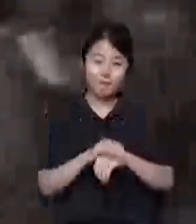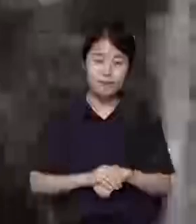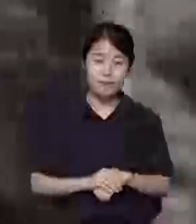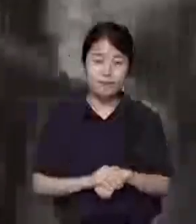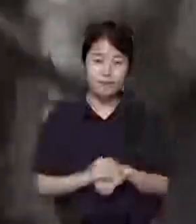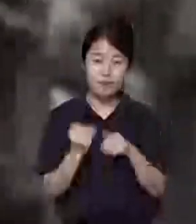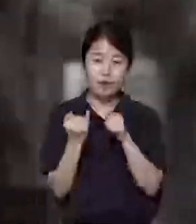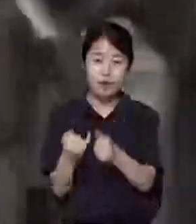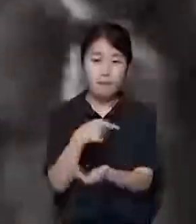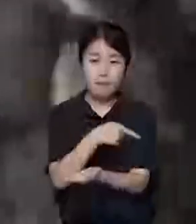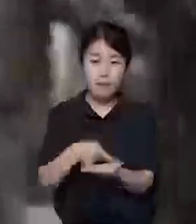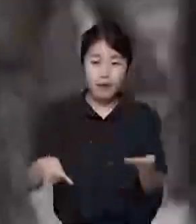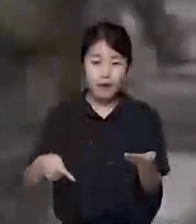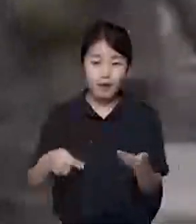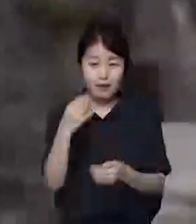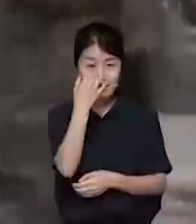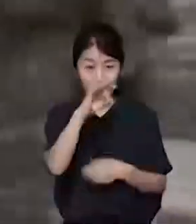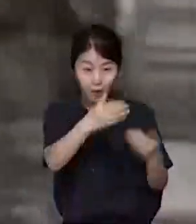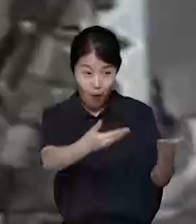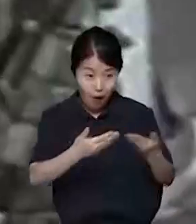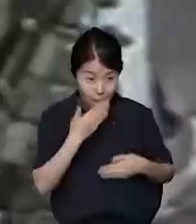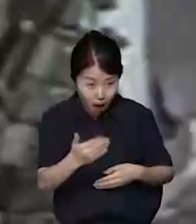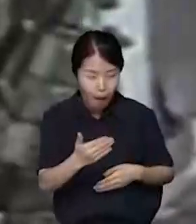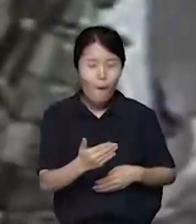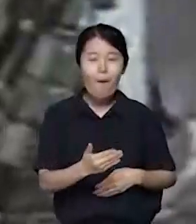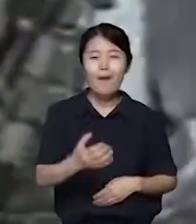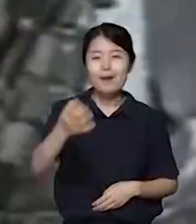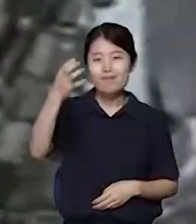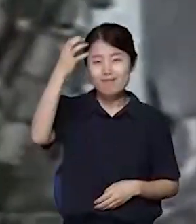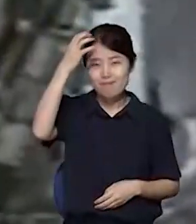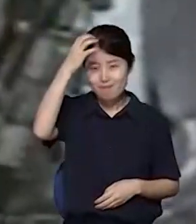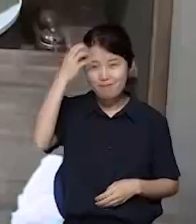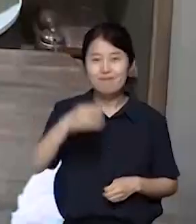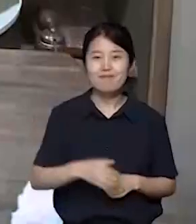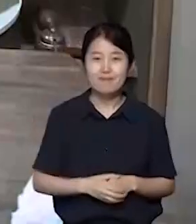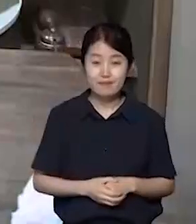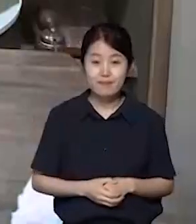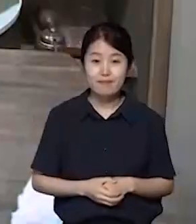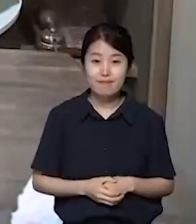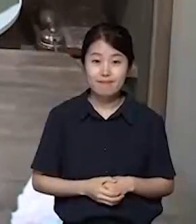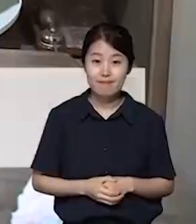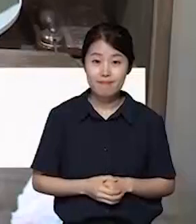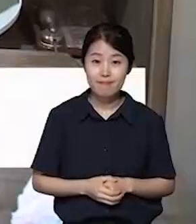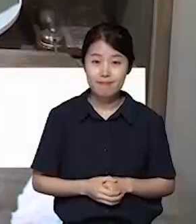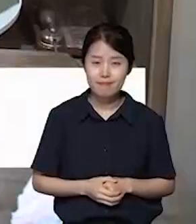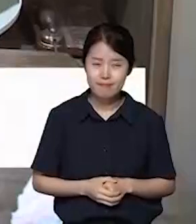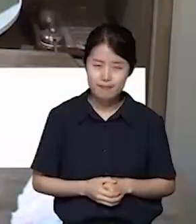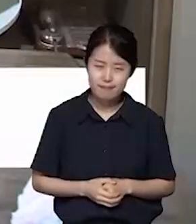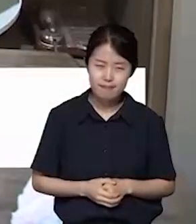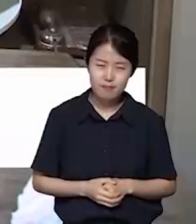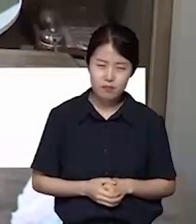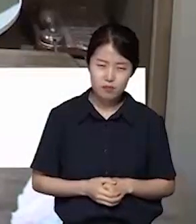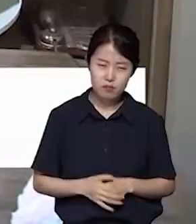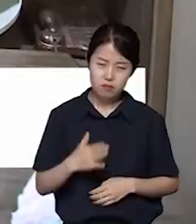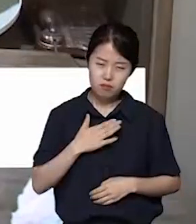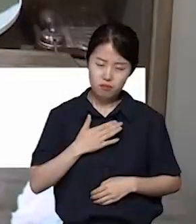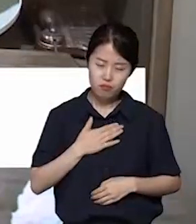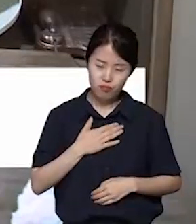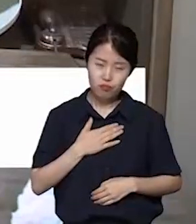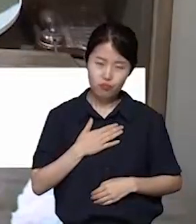성폭력 피해자로 인정받을 길이 처음으로 열렸기 때문입니다. 죽었어도 진실을 알고